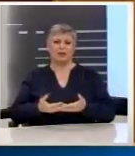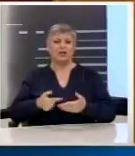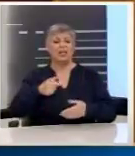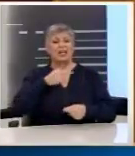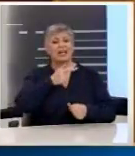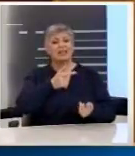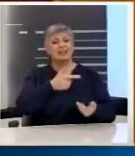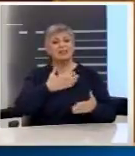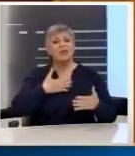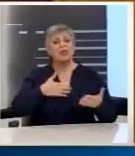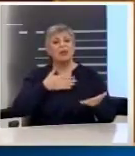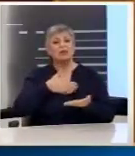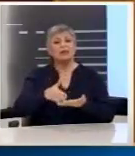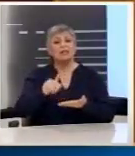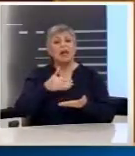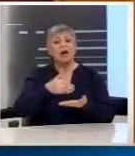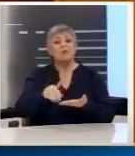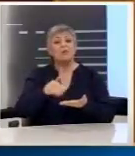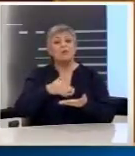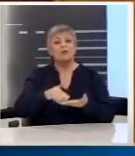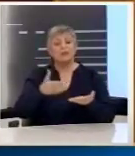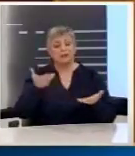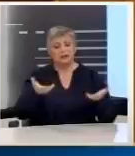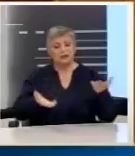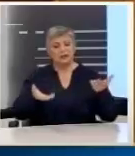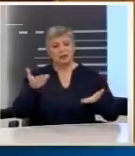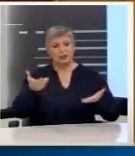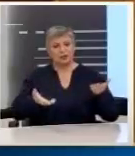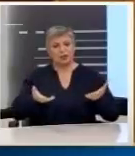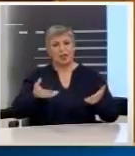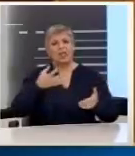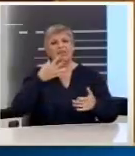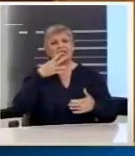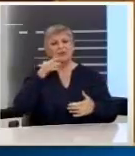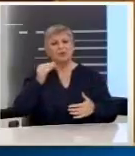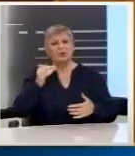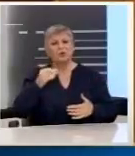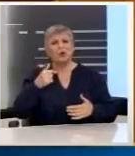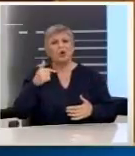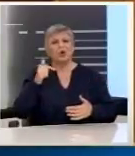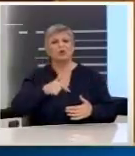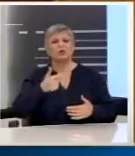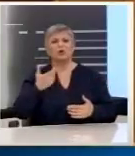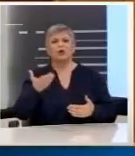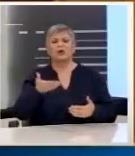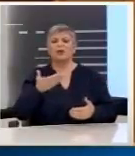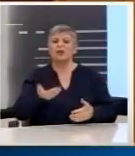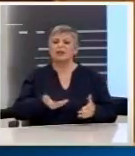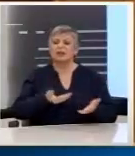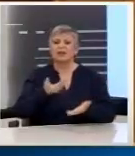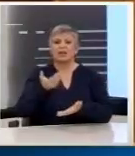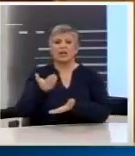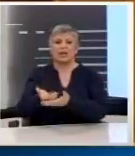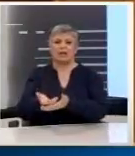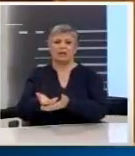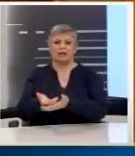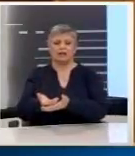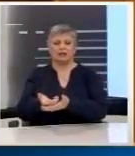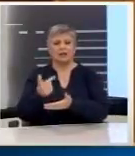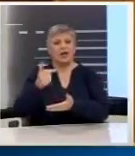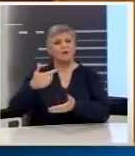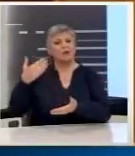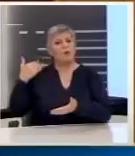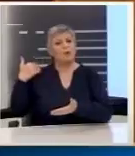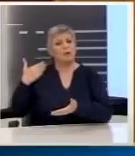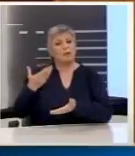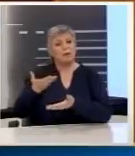γι' αυτόν τον λόγο βρισκόμαστε σήμερα εδώ σε μία μεταχρονολογημένη, ομολογώ, έκκληση για σύσταση Εξεταστικής Επιτροπής